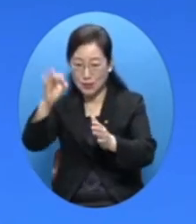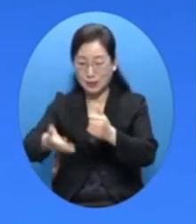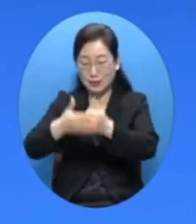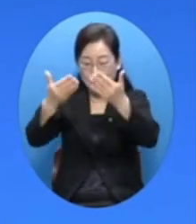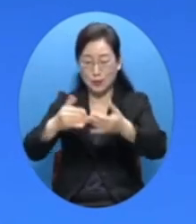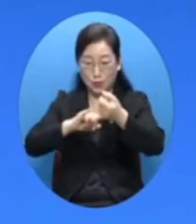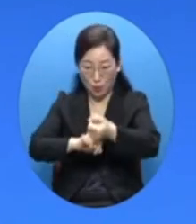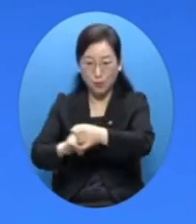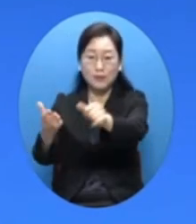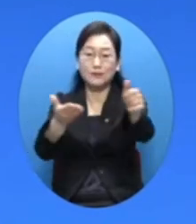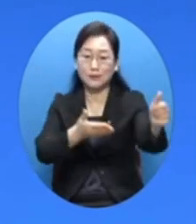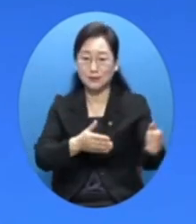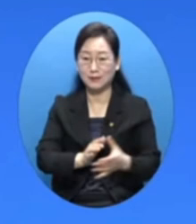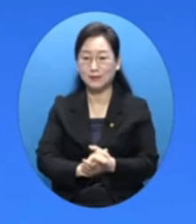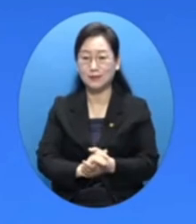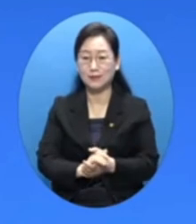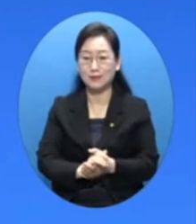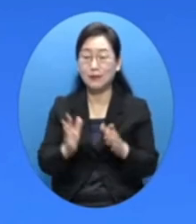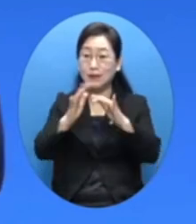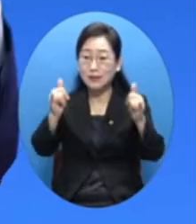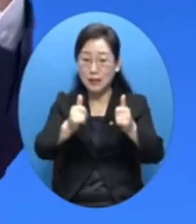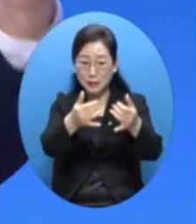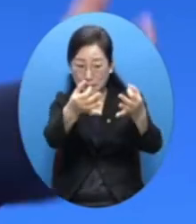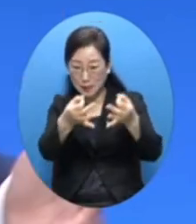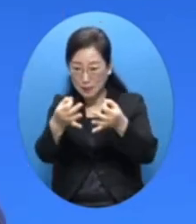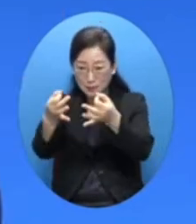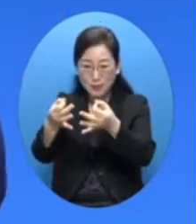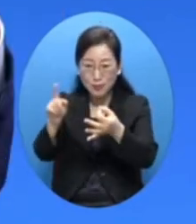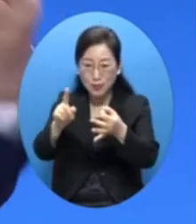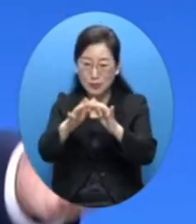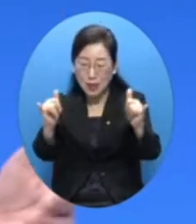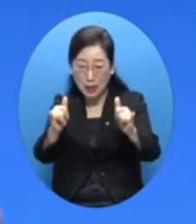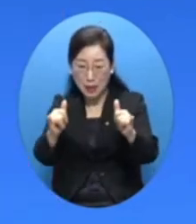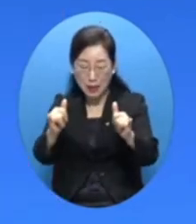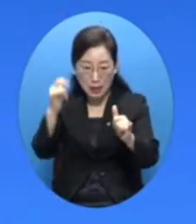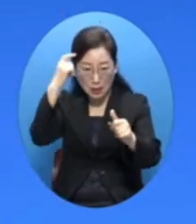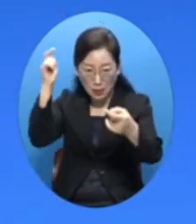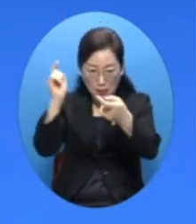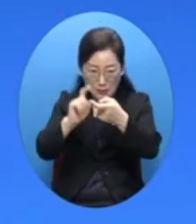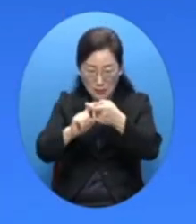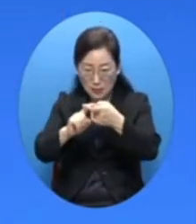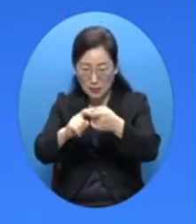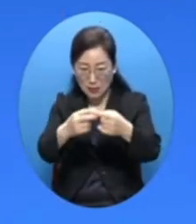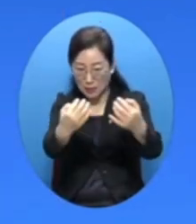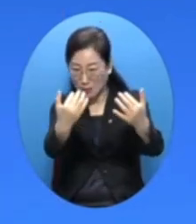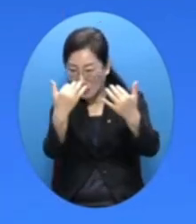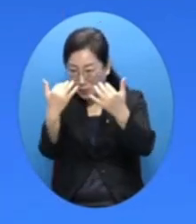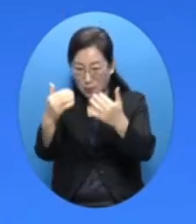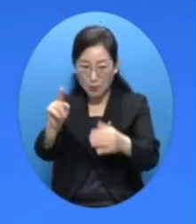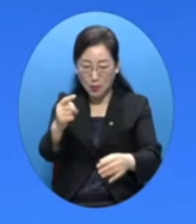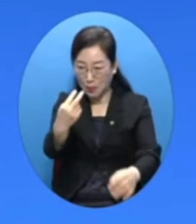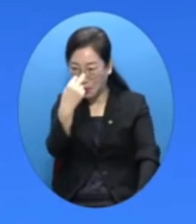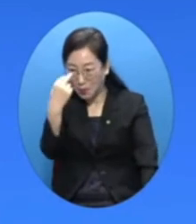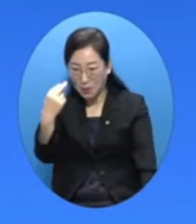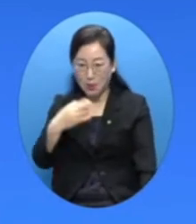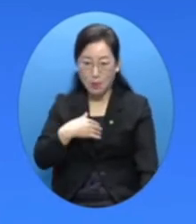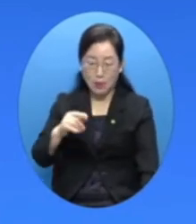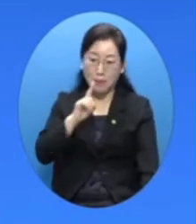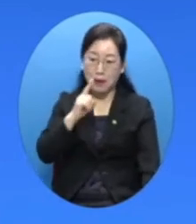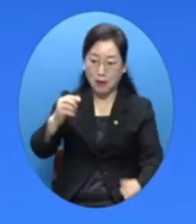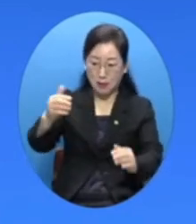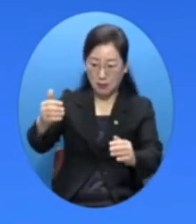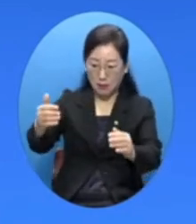이름으로 축원합니다. 사람들은 사람에 대해서 너무 신경 씁니다. 사람 누가 내게 뭐라고 말하면 그것 가지고 상처를